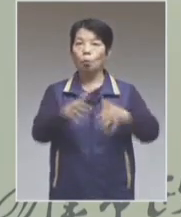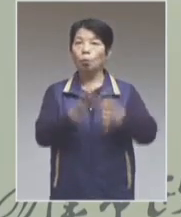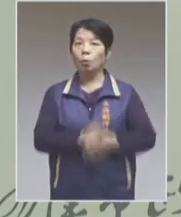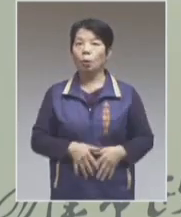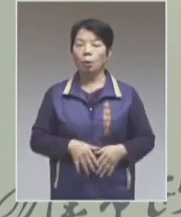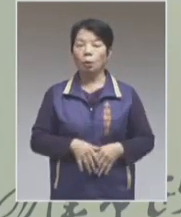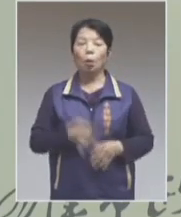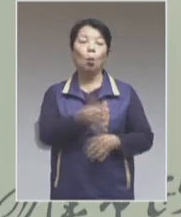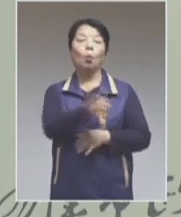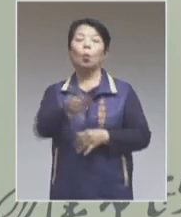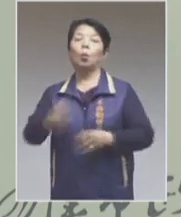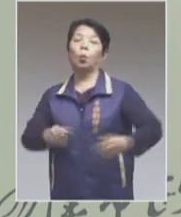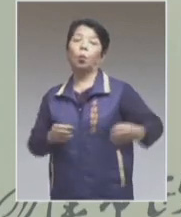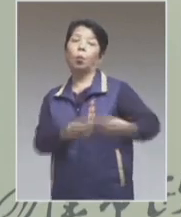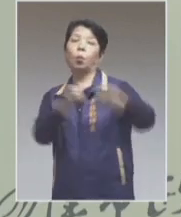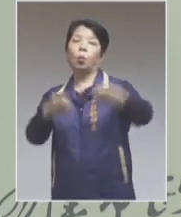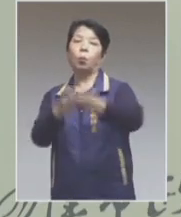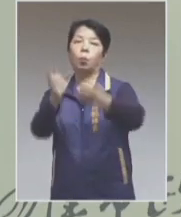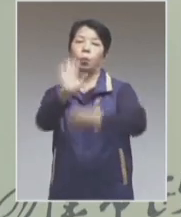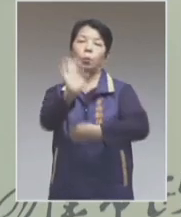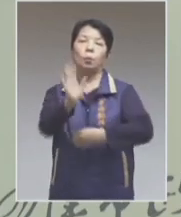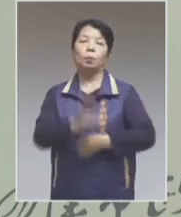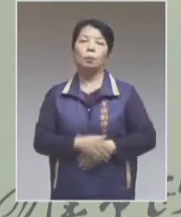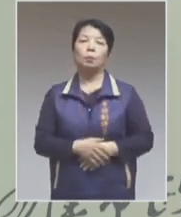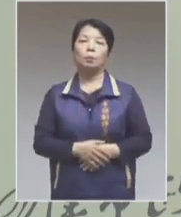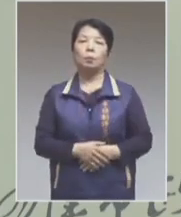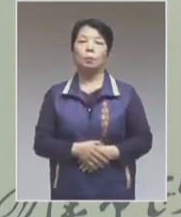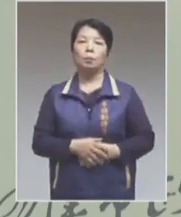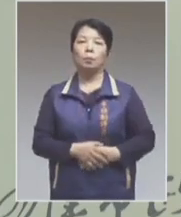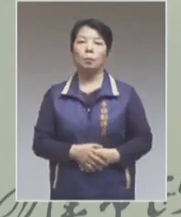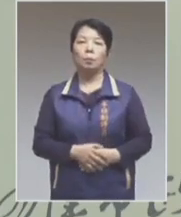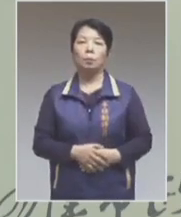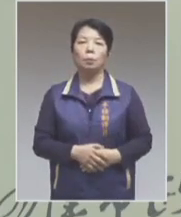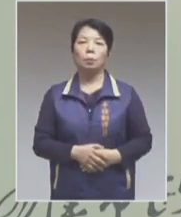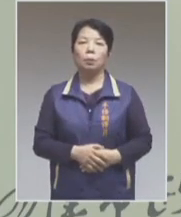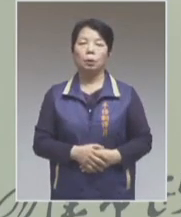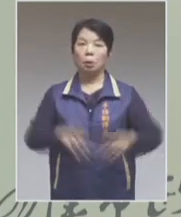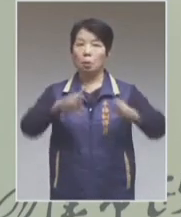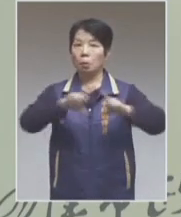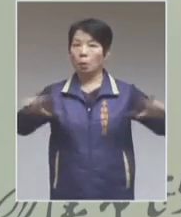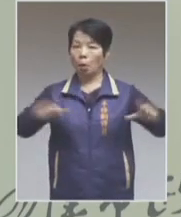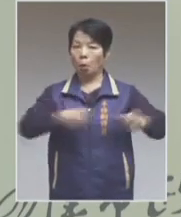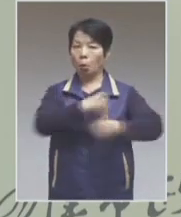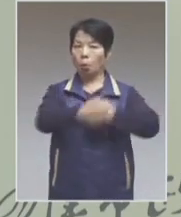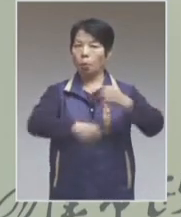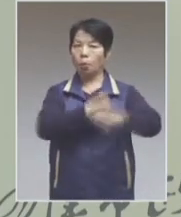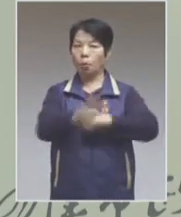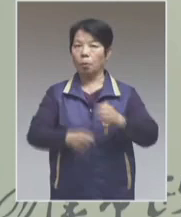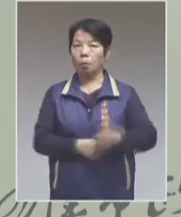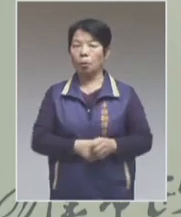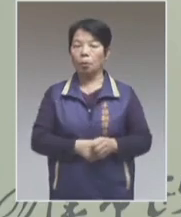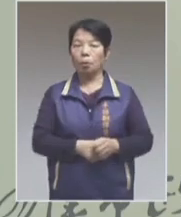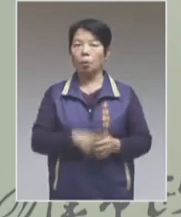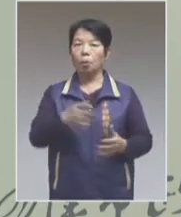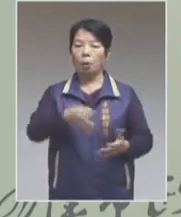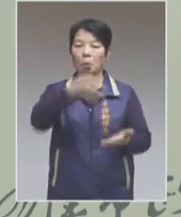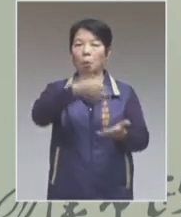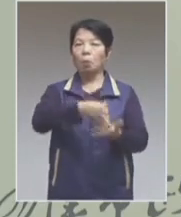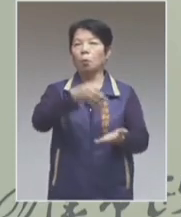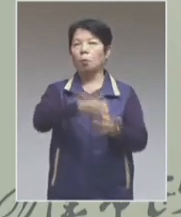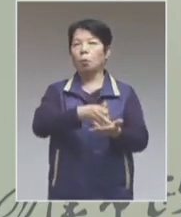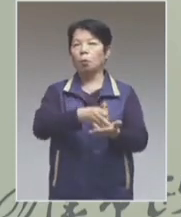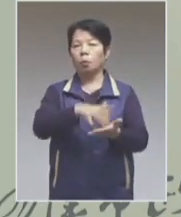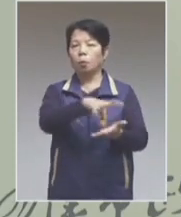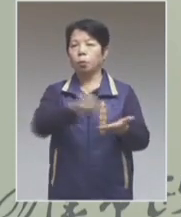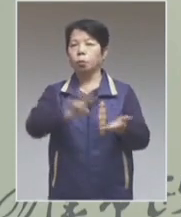酒那避免这种比较这种大型的活动又没有遵守防疫的规定那这个就